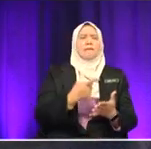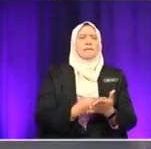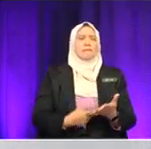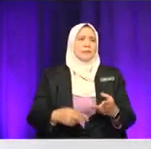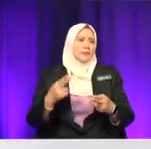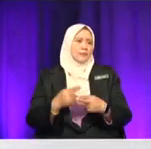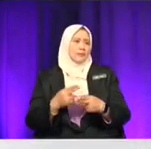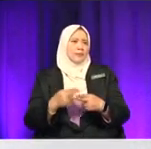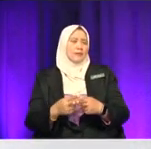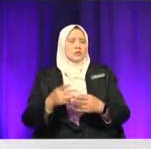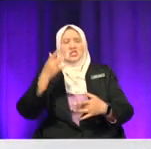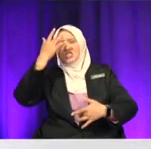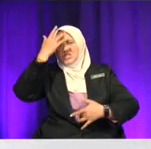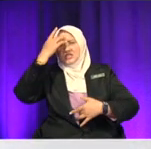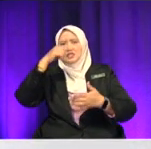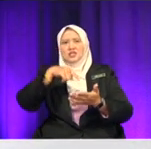Ya. Yeah.